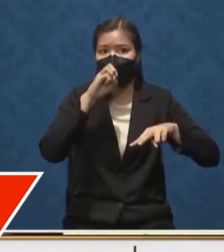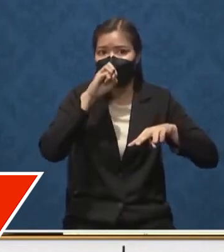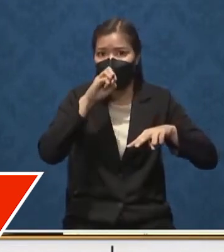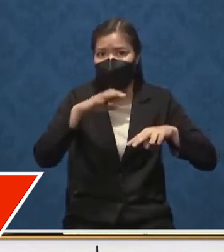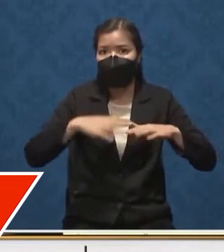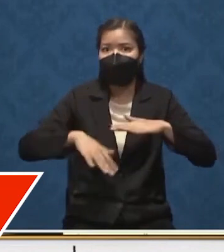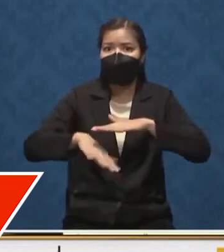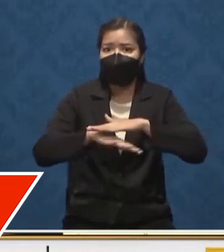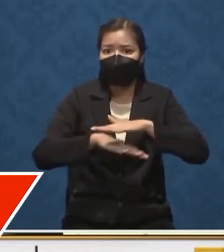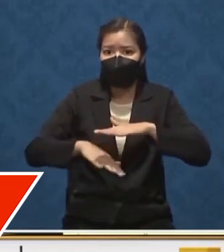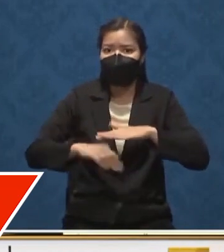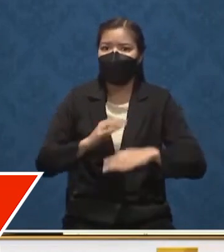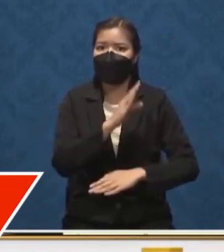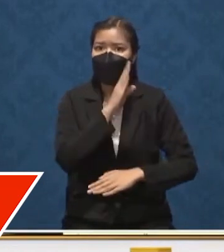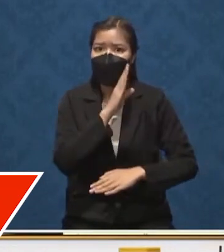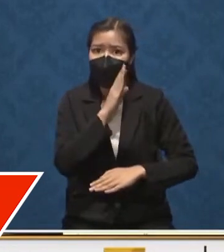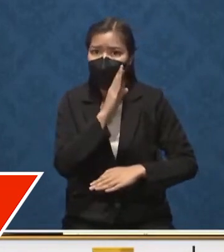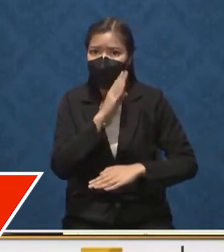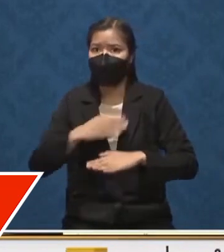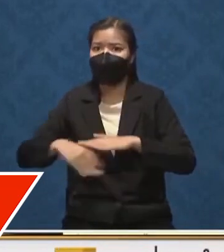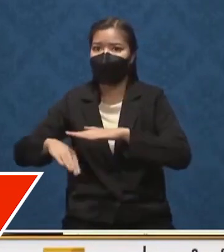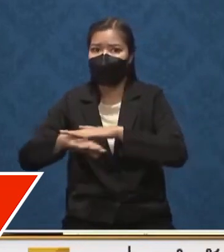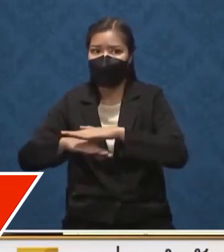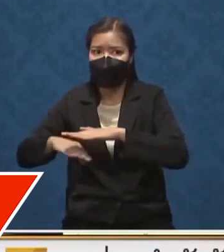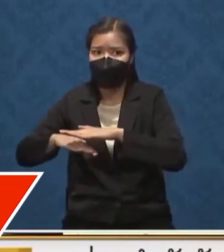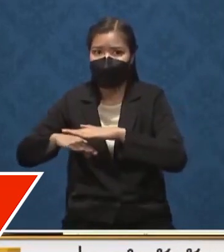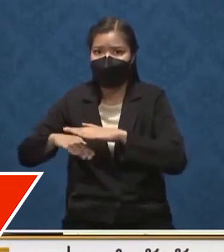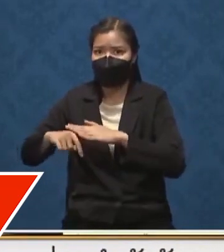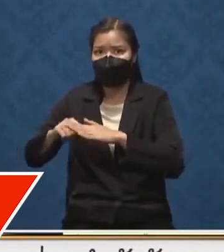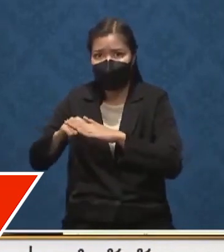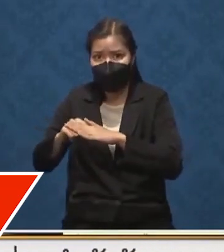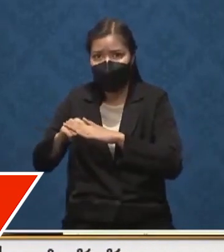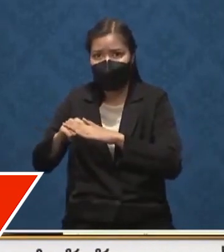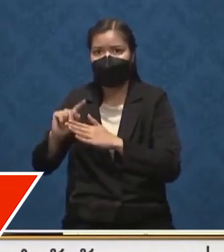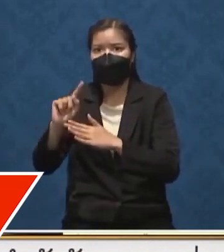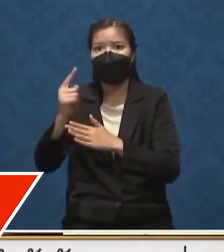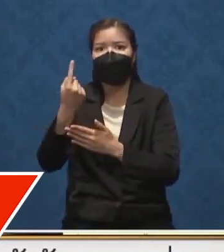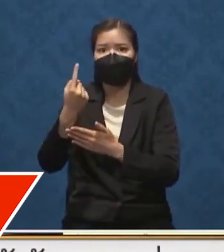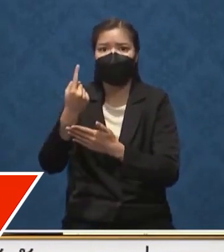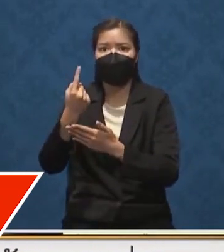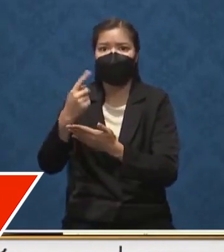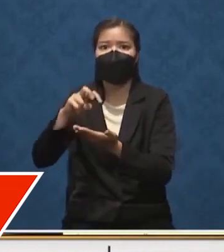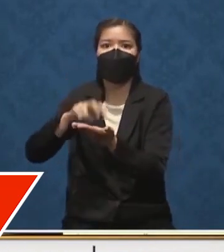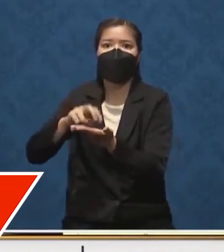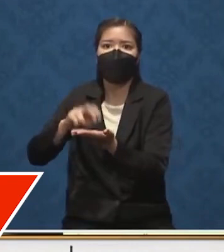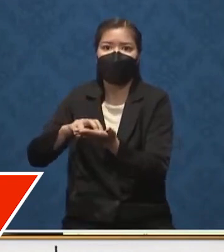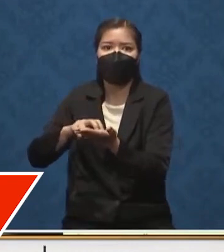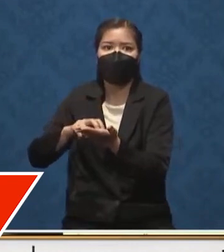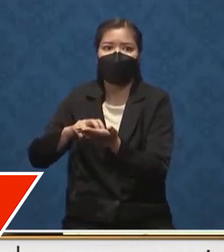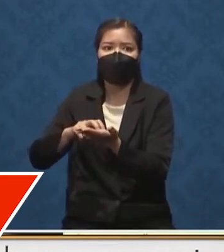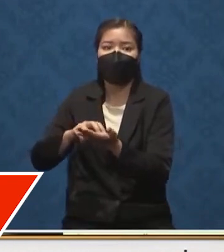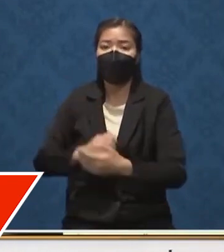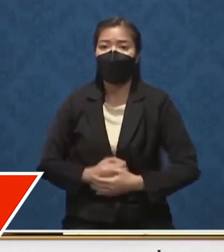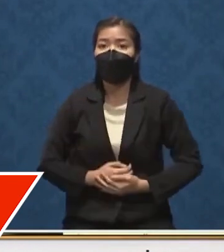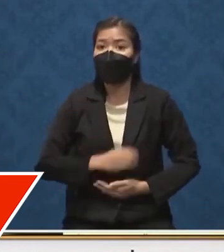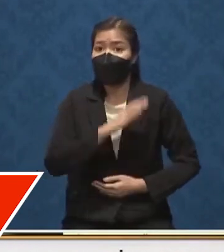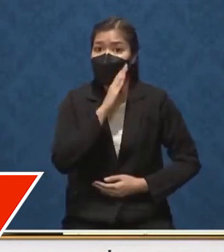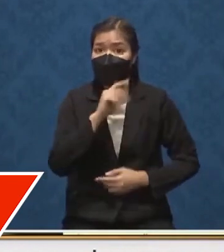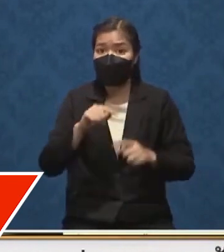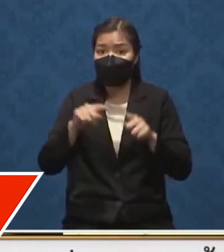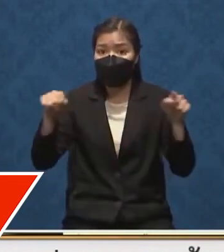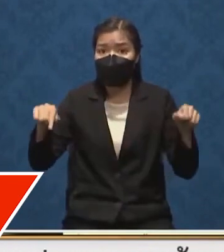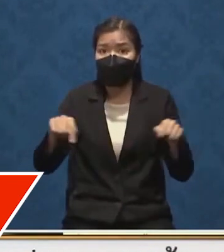เอกสารสิทธิ์ในที่ดินเกาะหลีเป๊ะนี่คือสิ่งที่มันปรากฏและผมเห็นด้วยกับกรม